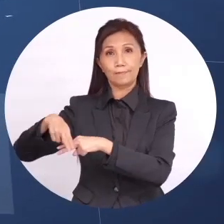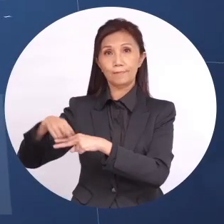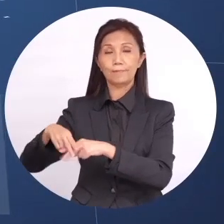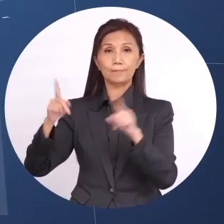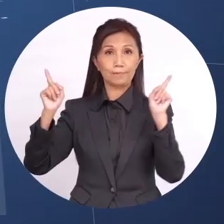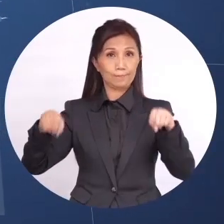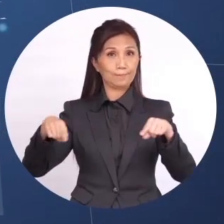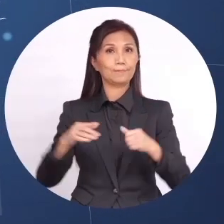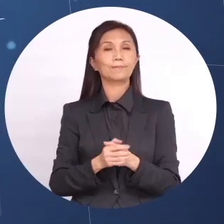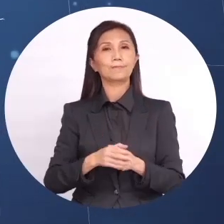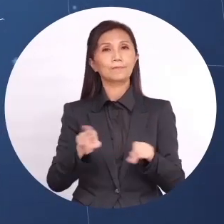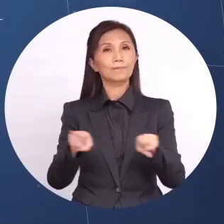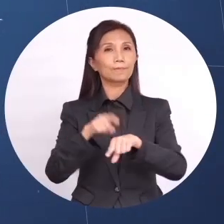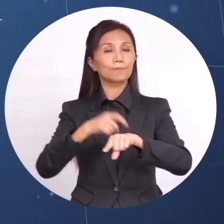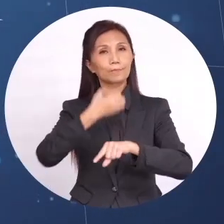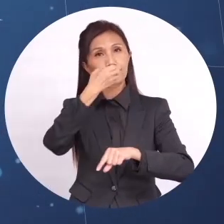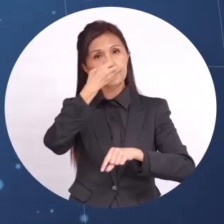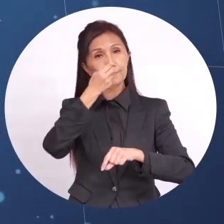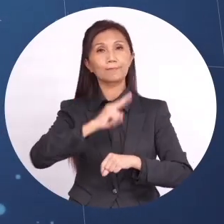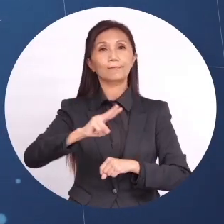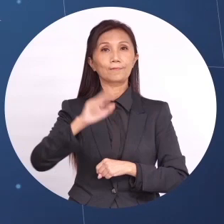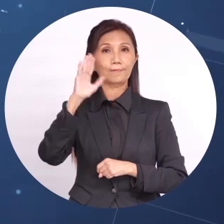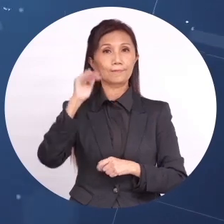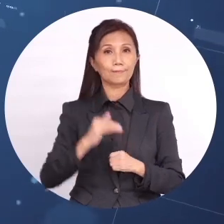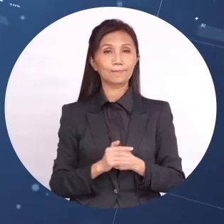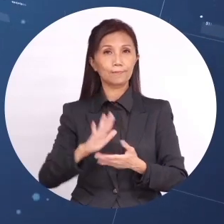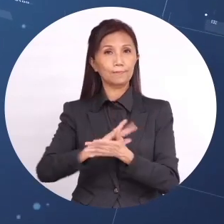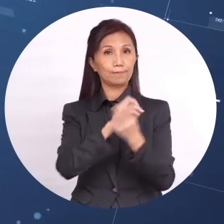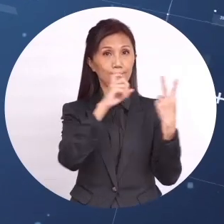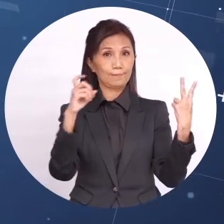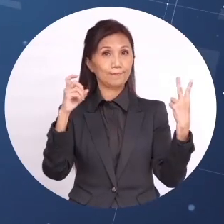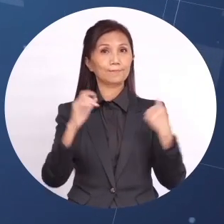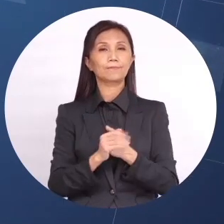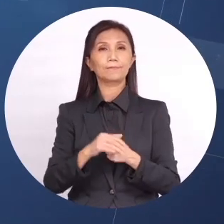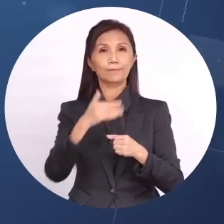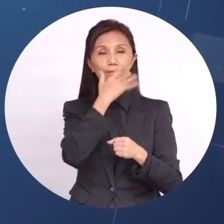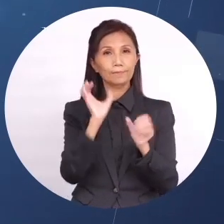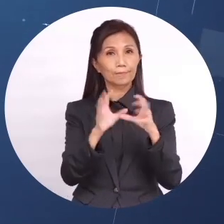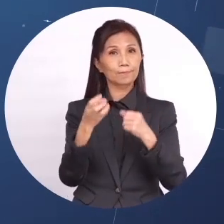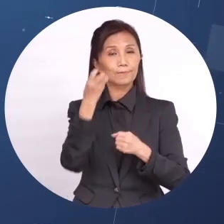共和国生效，同时亦都适用于香港。2009年种族